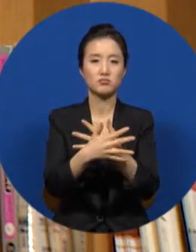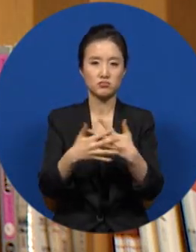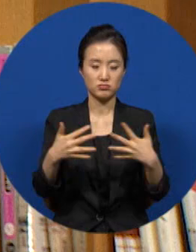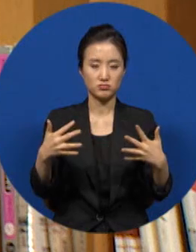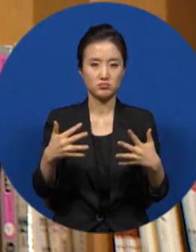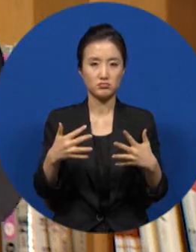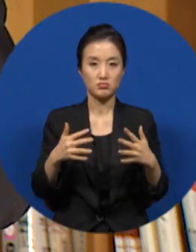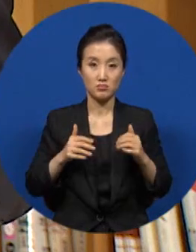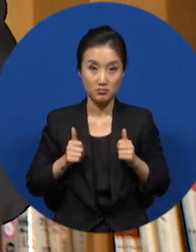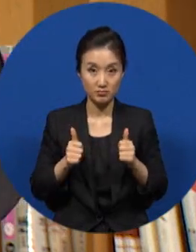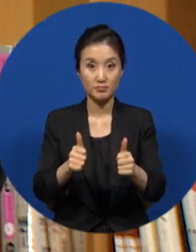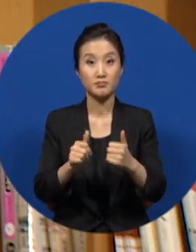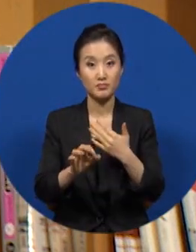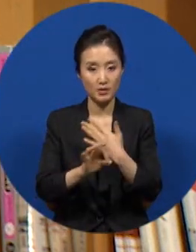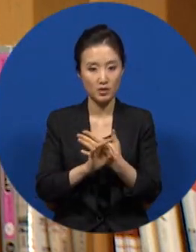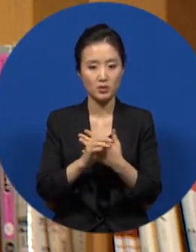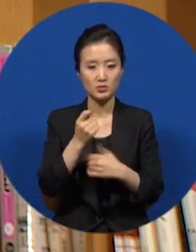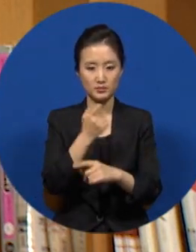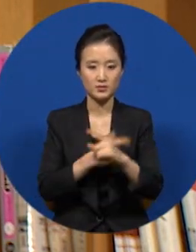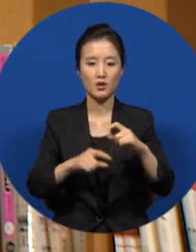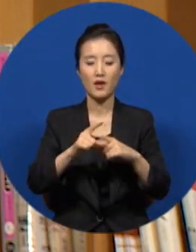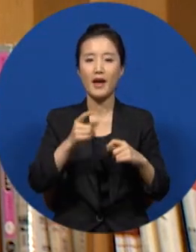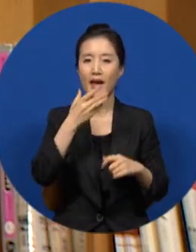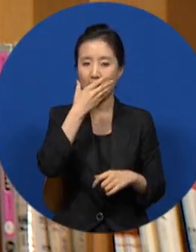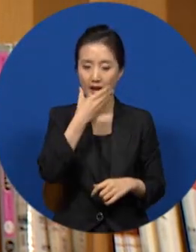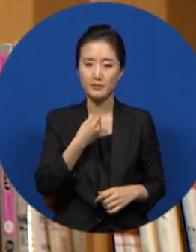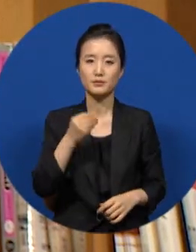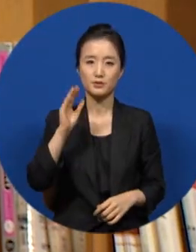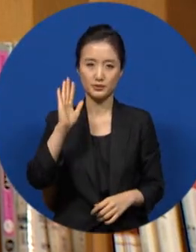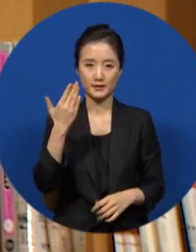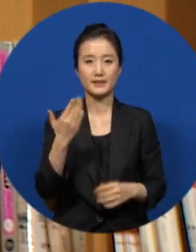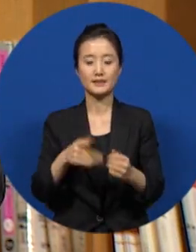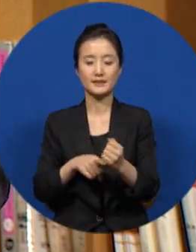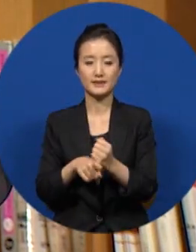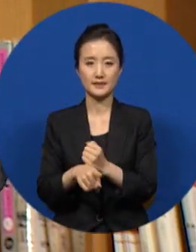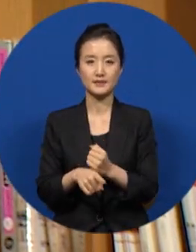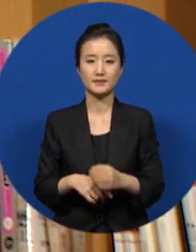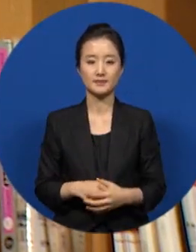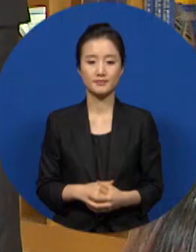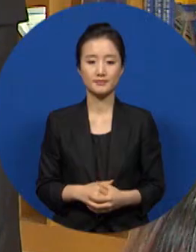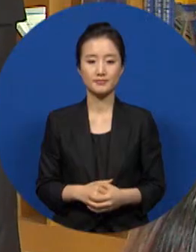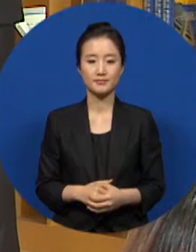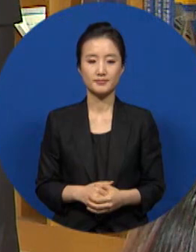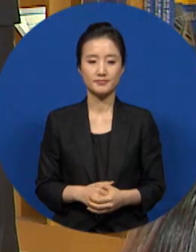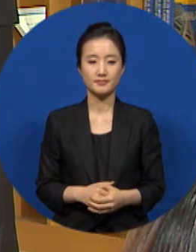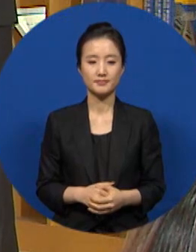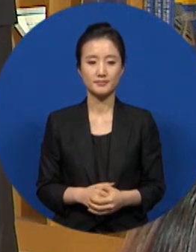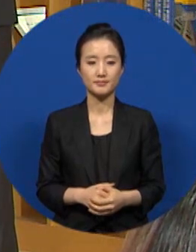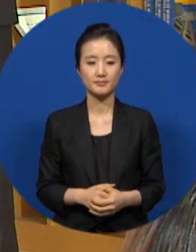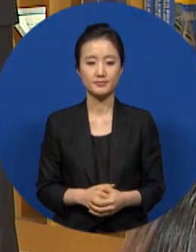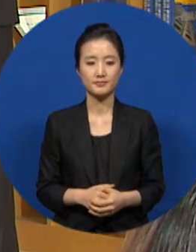노력하면은 이제 좀 더 행복하게 진다 이런 것들이 좀 삼세사상이라고 할 수 있어요.